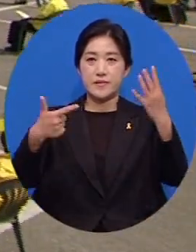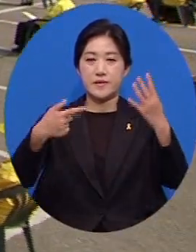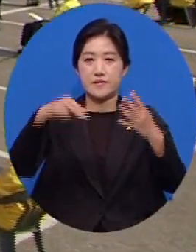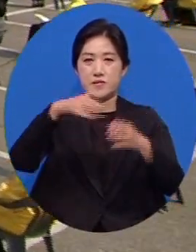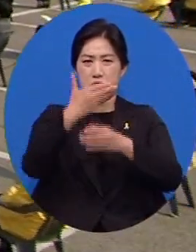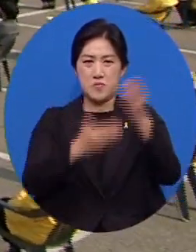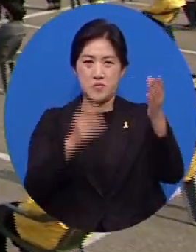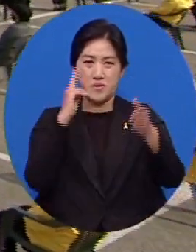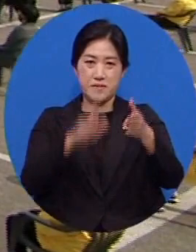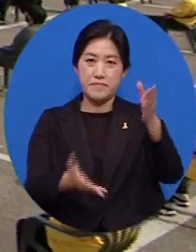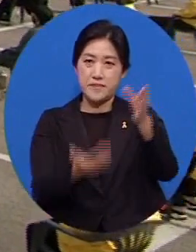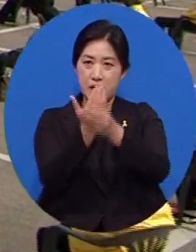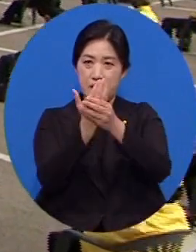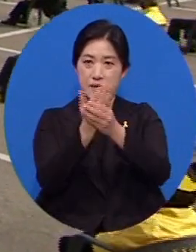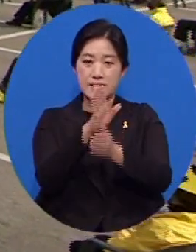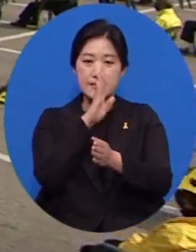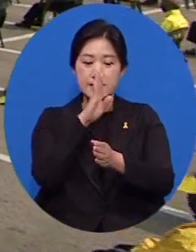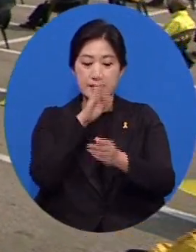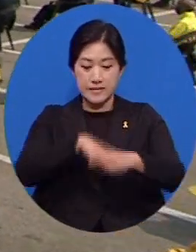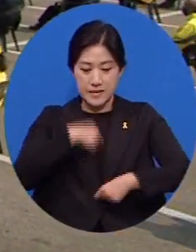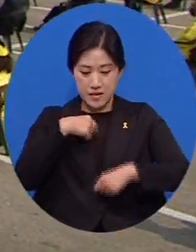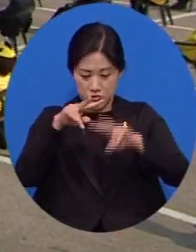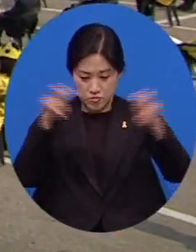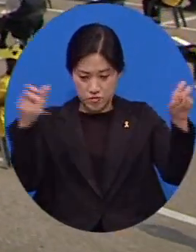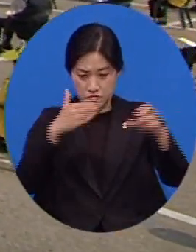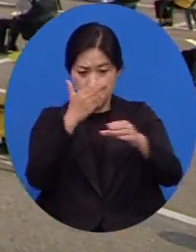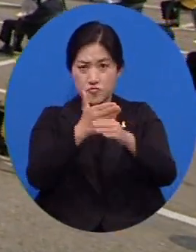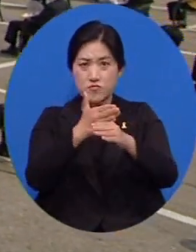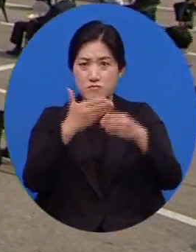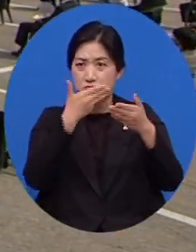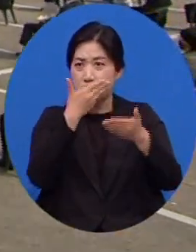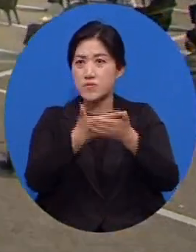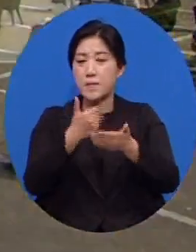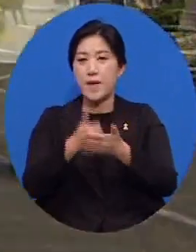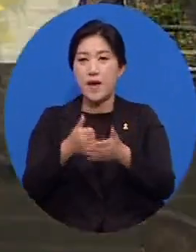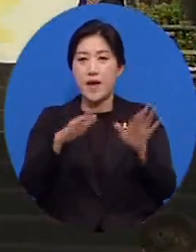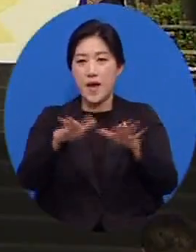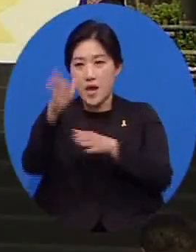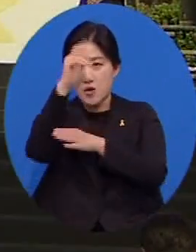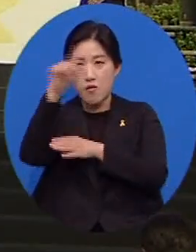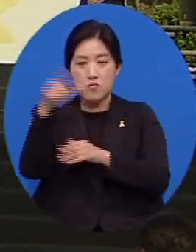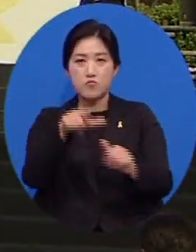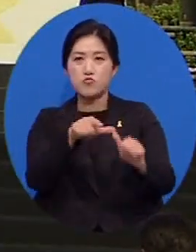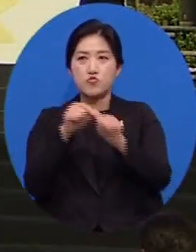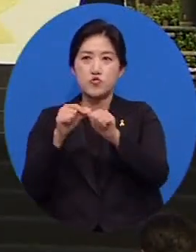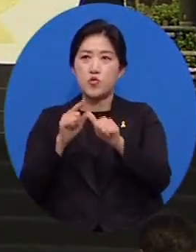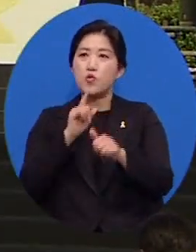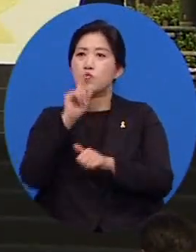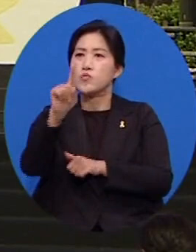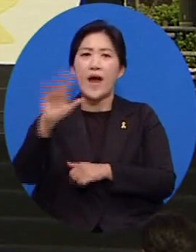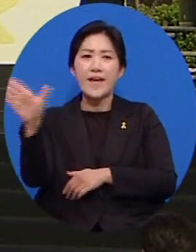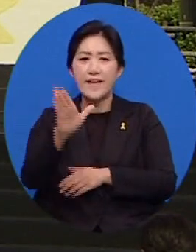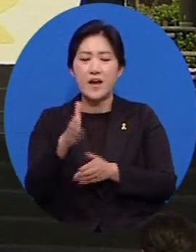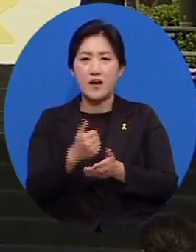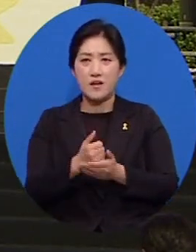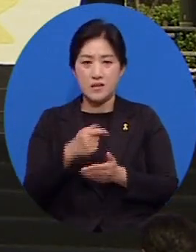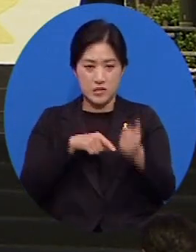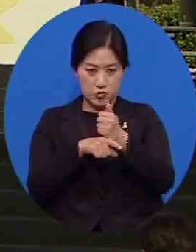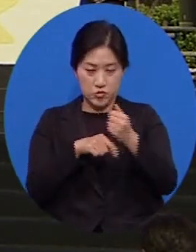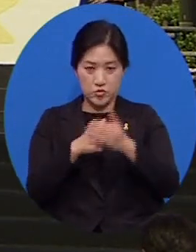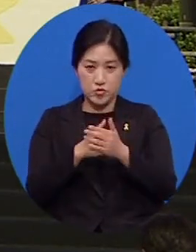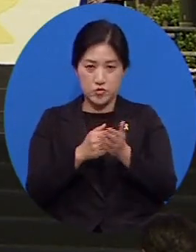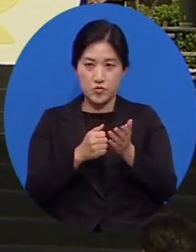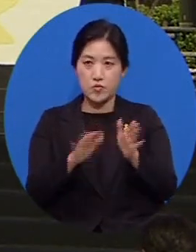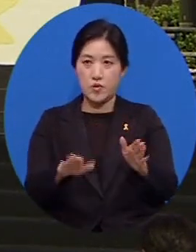세월호 참사 진상규명의 핵심은 해경에 어떠한 구조 시도도 하지 않은 이유와 세월의